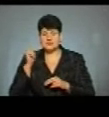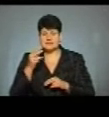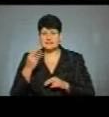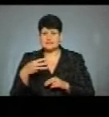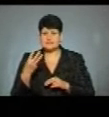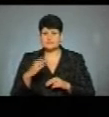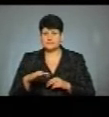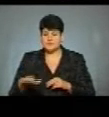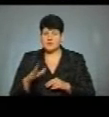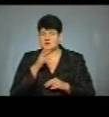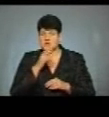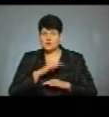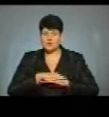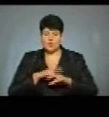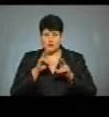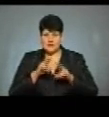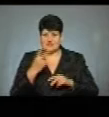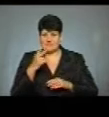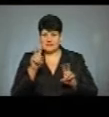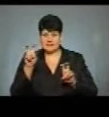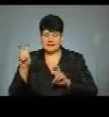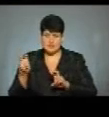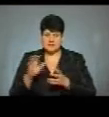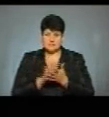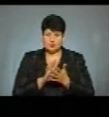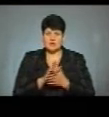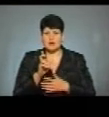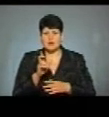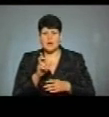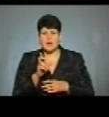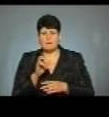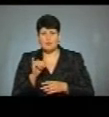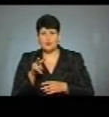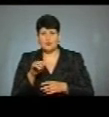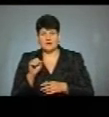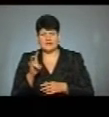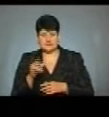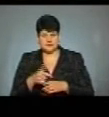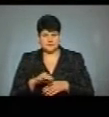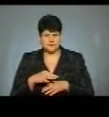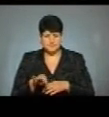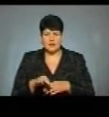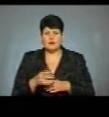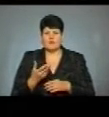33 учні. Під час уроку розглядають дві теми – забруднення і булінг. Учнів ділять на групи, у кожній по 5